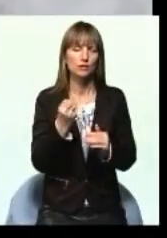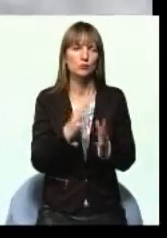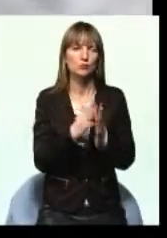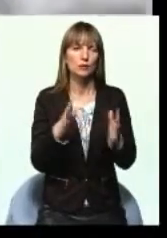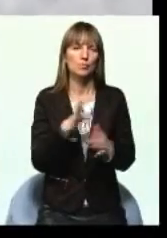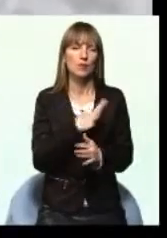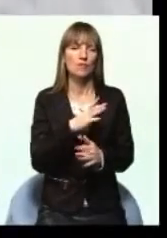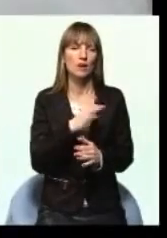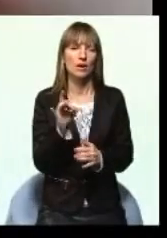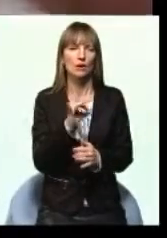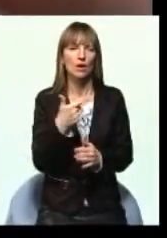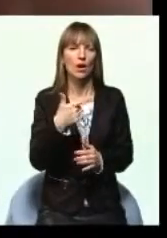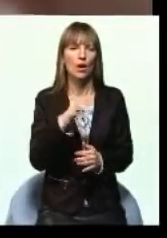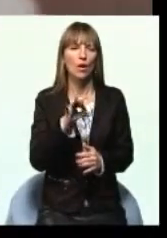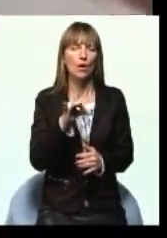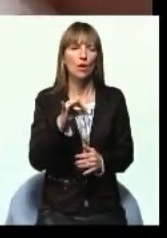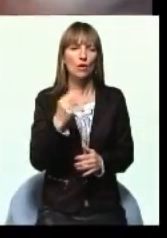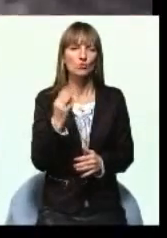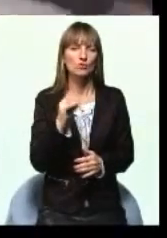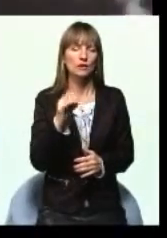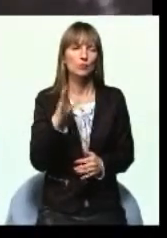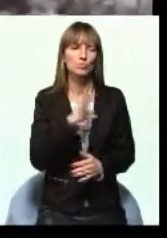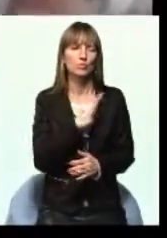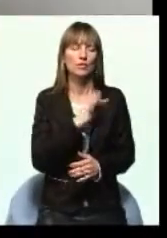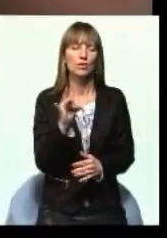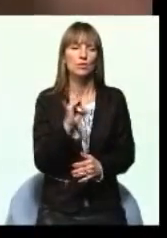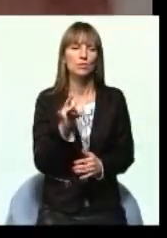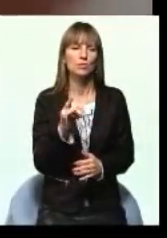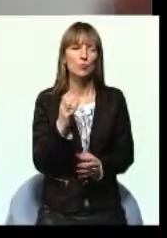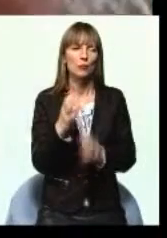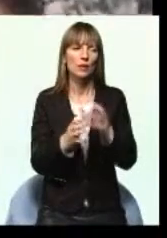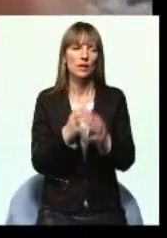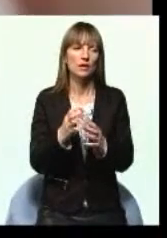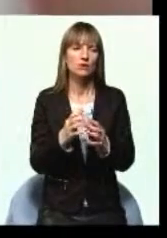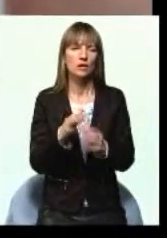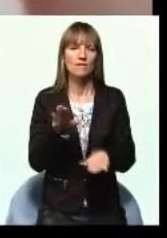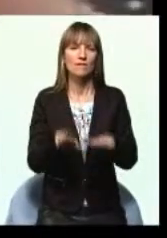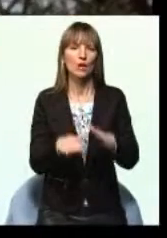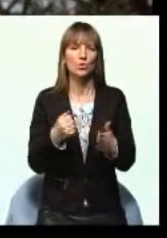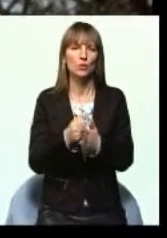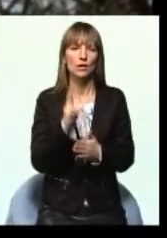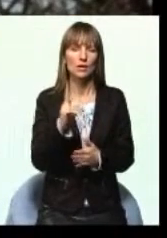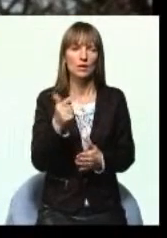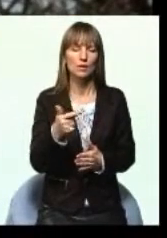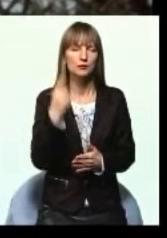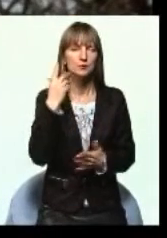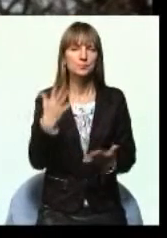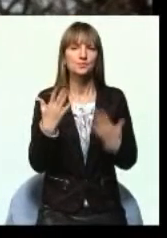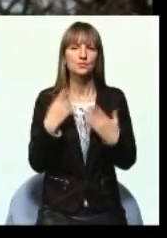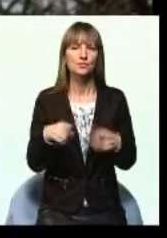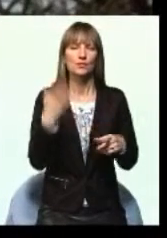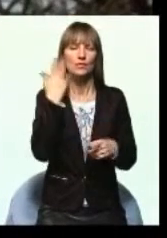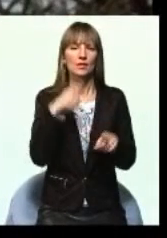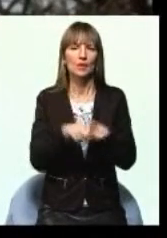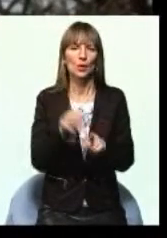бувають розміром з горошинку, однак бувають випадки, коли досягають розміру м'яча, а вагою – до кілограму. Уявіть, коли такі